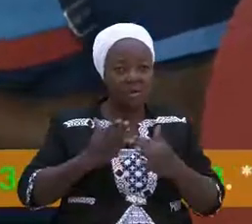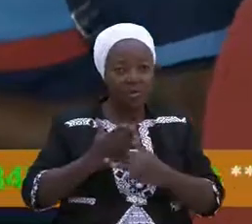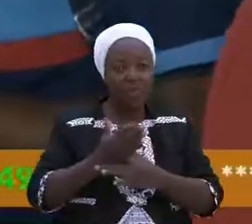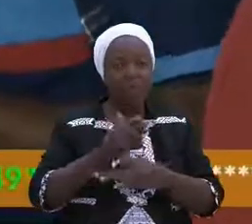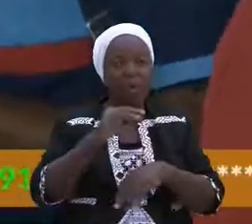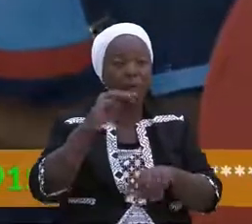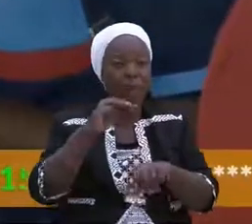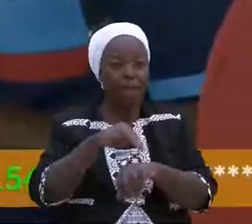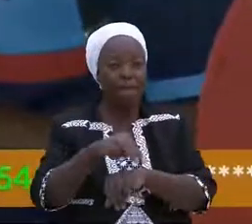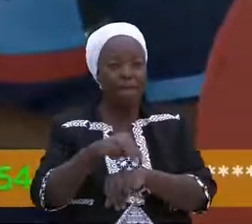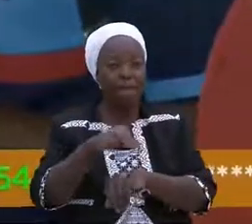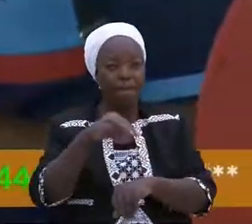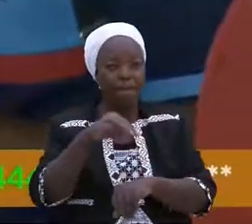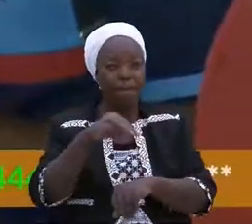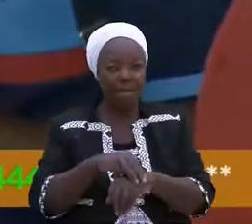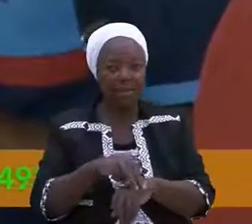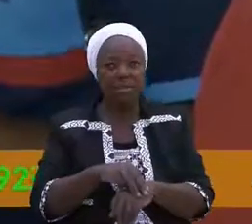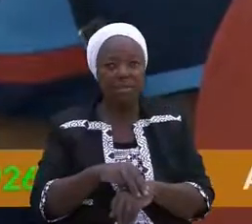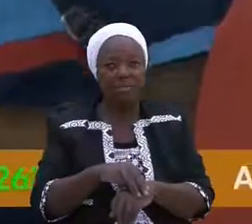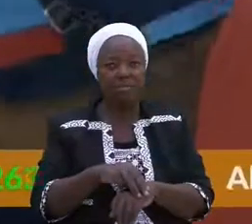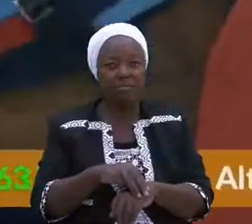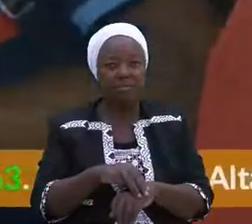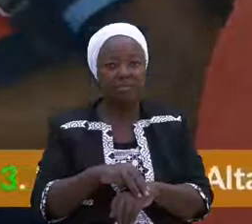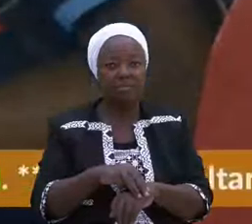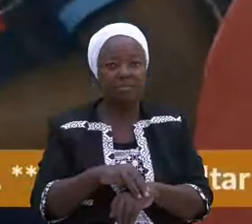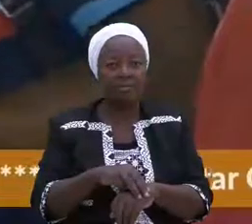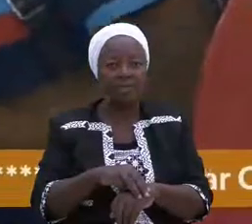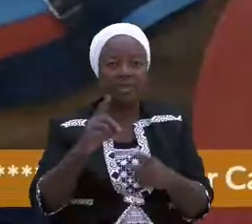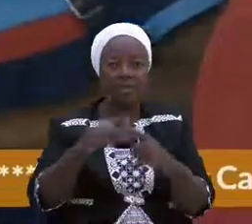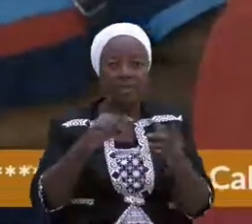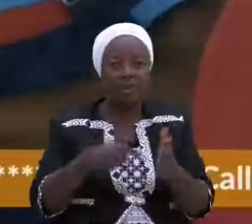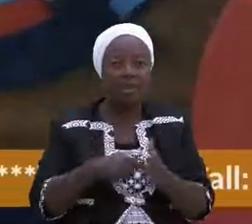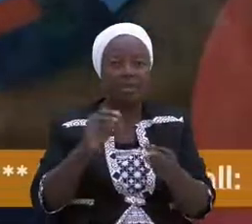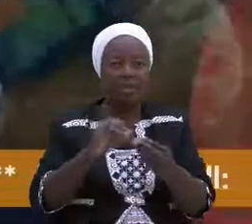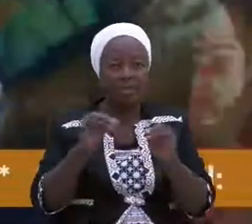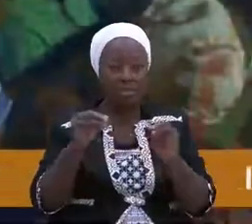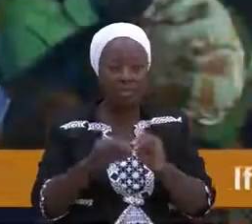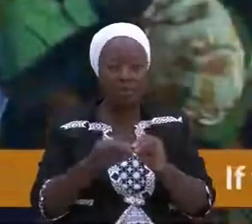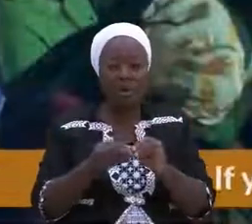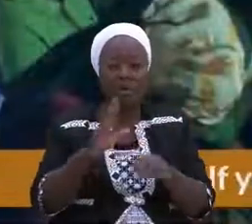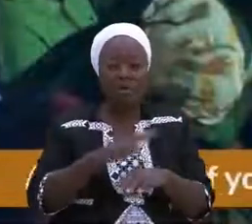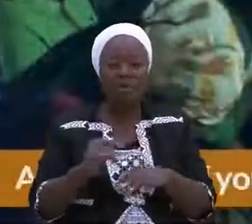SMS, ou par WhatsApp, à ce numéro,